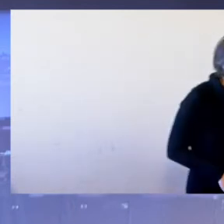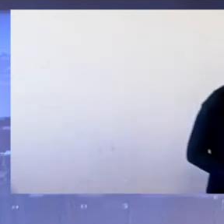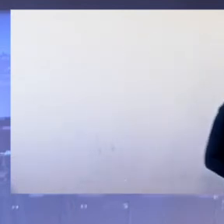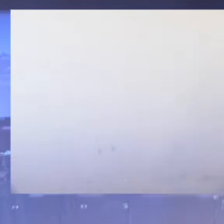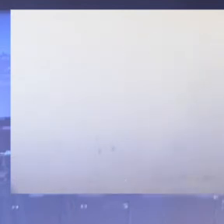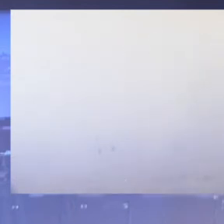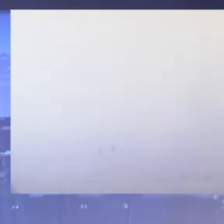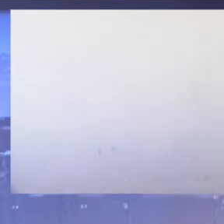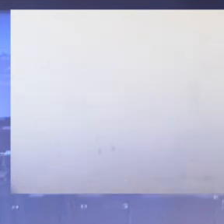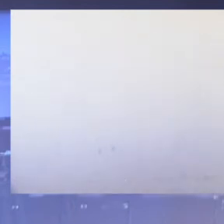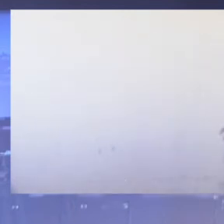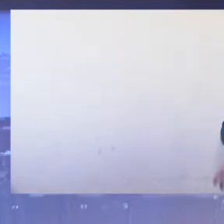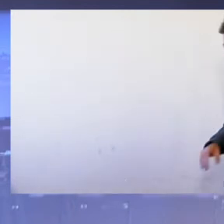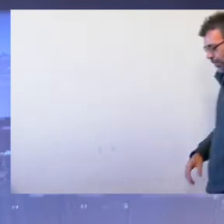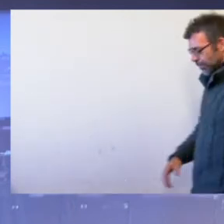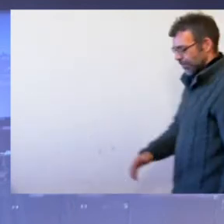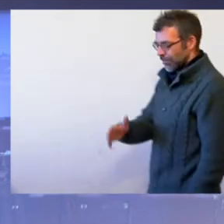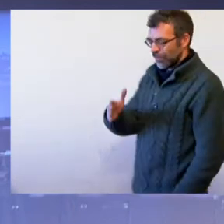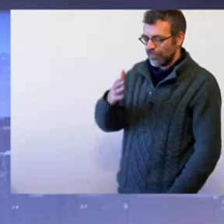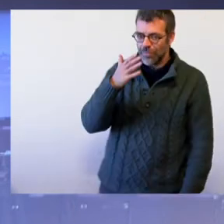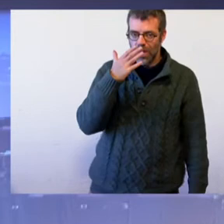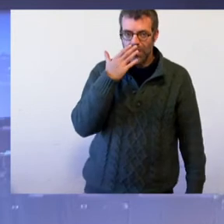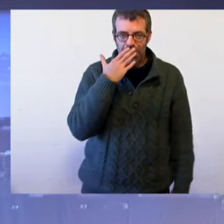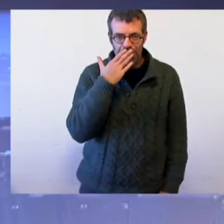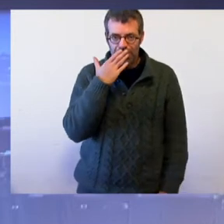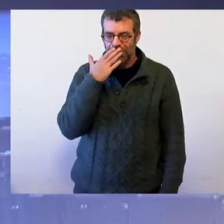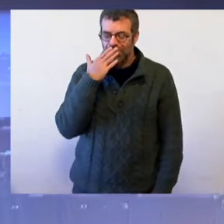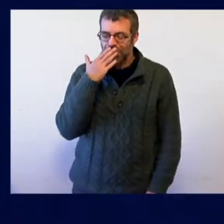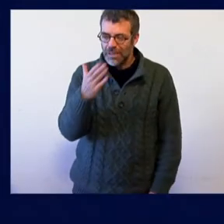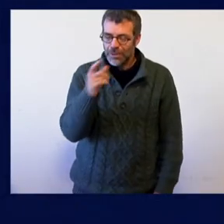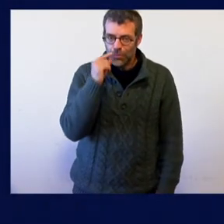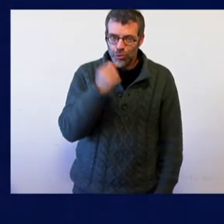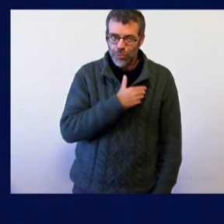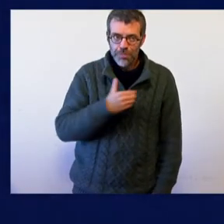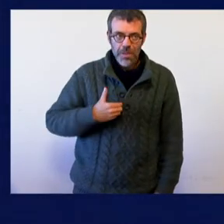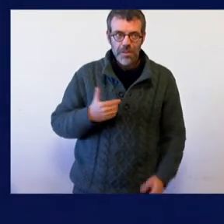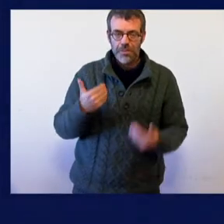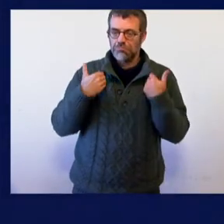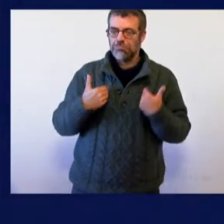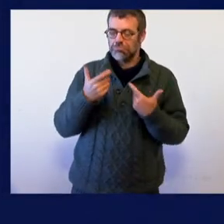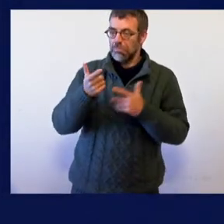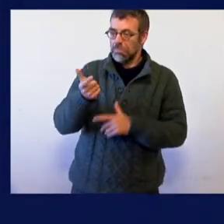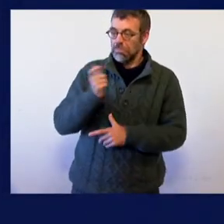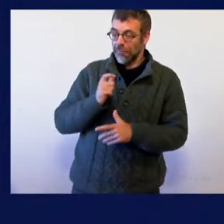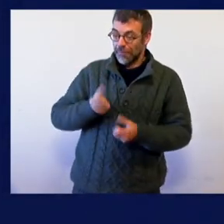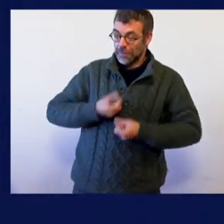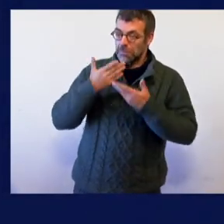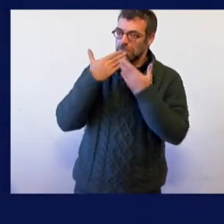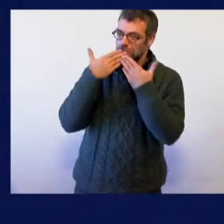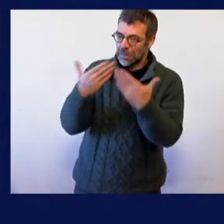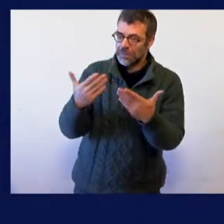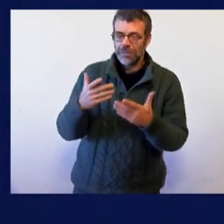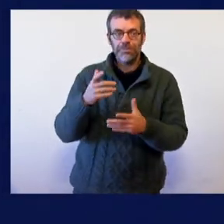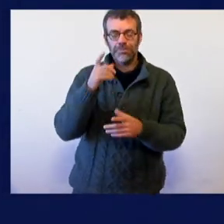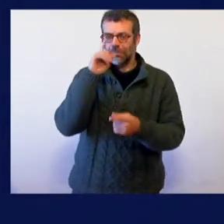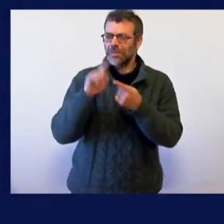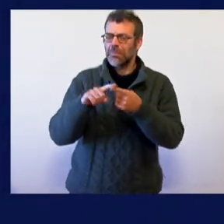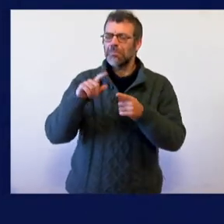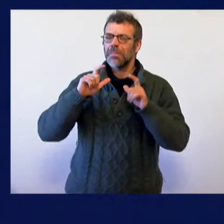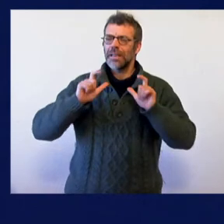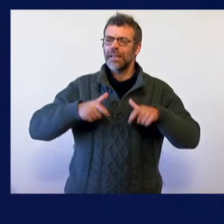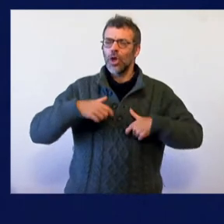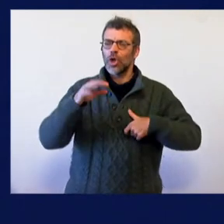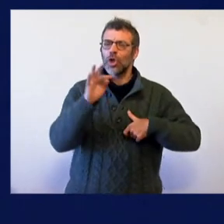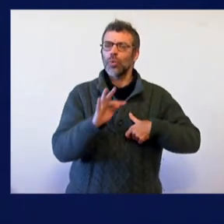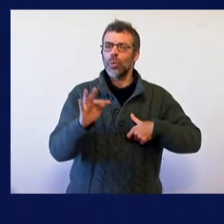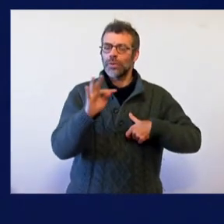Merci, monsieur le maire. Juste, je vous remercie de me donner la parole. Juste pour revenir sur l'école de Tournesy et pour vous dire que